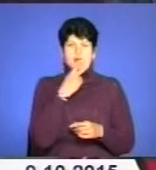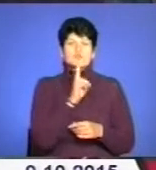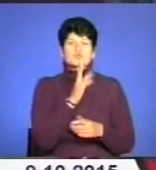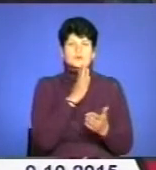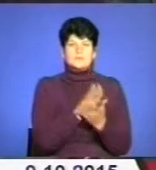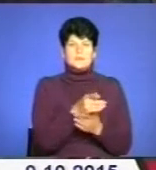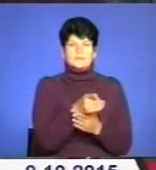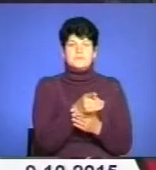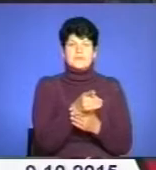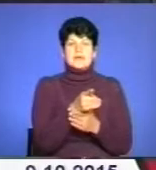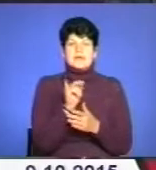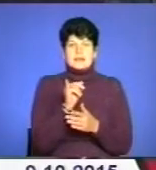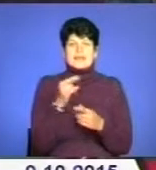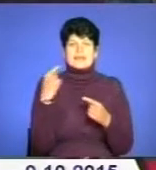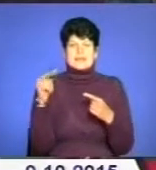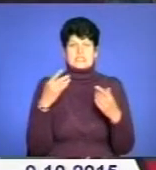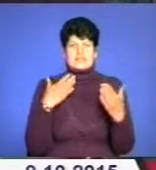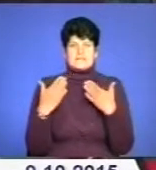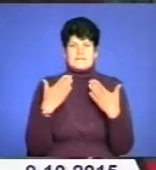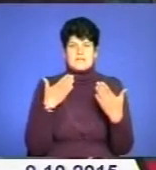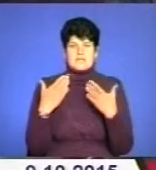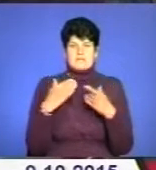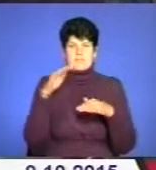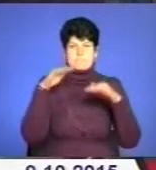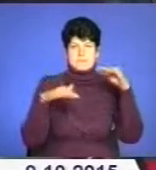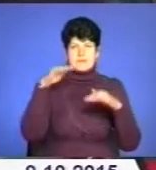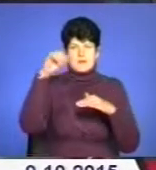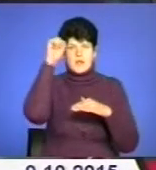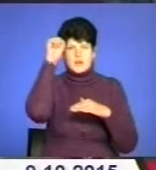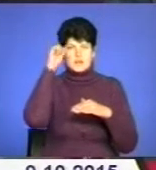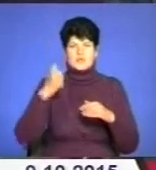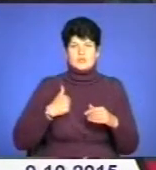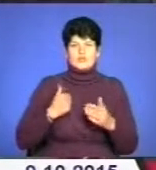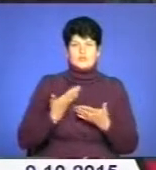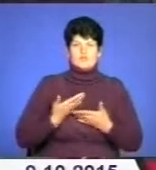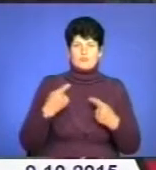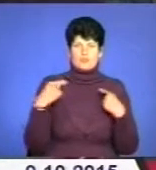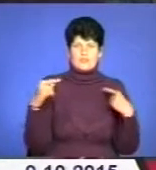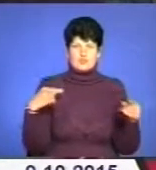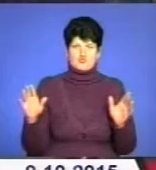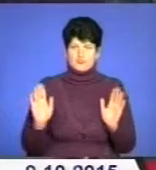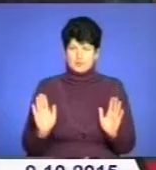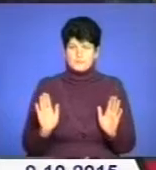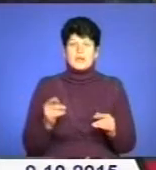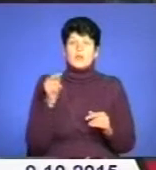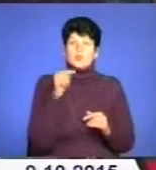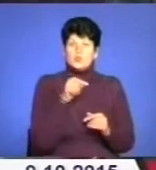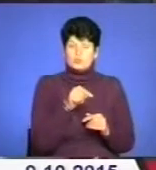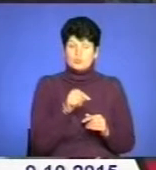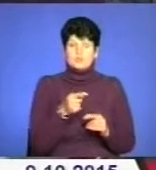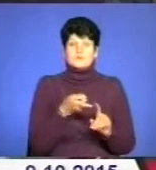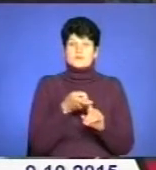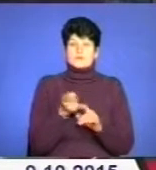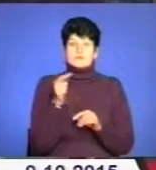і відповідно інше ставлення, інше мірило гріхів, так? Тому що солдати живуть трошки по-іншому, ніж інші люди. І через то дуже